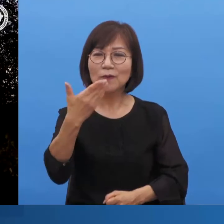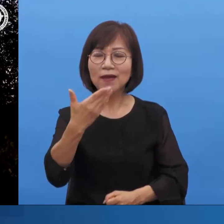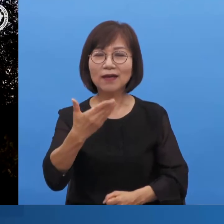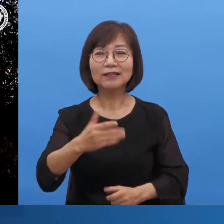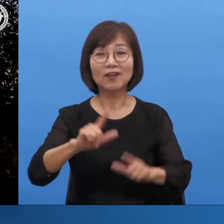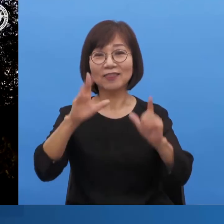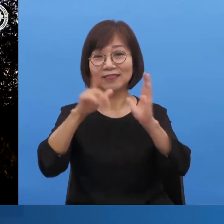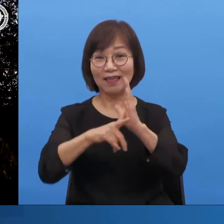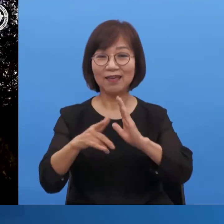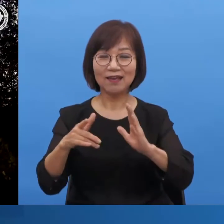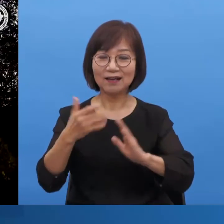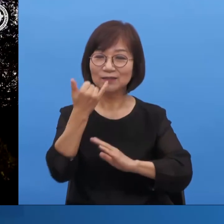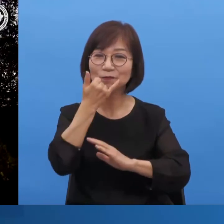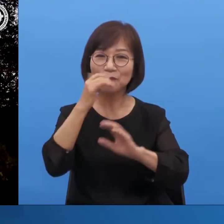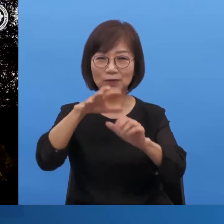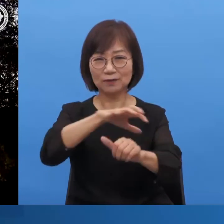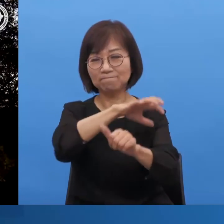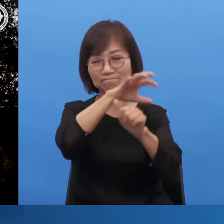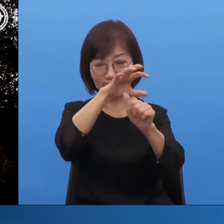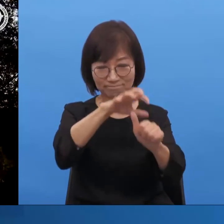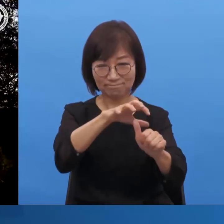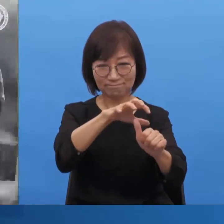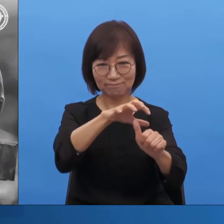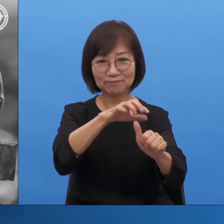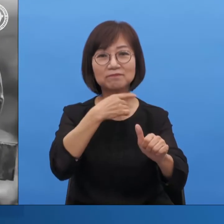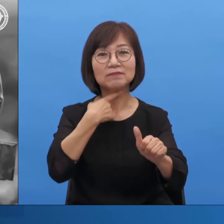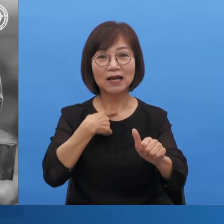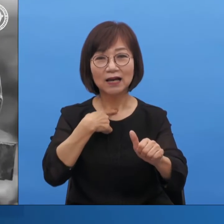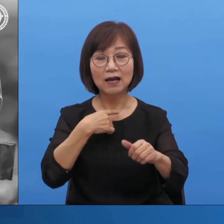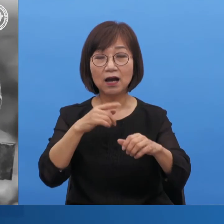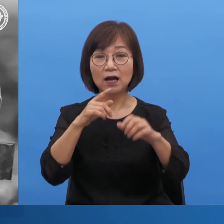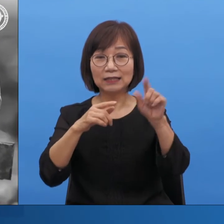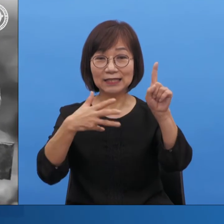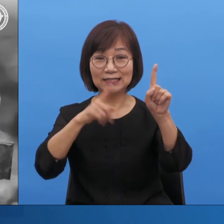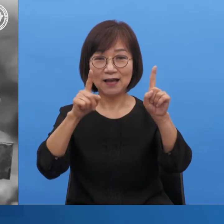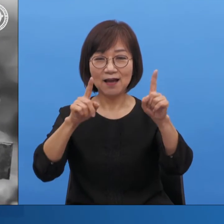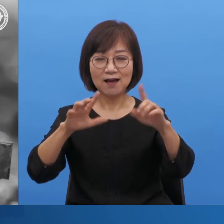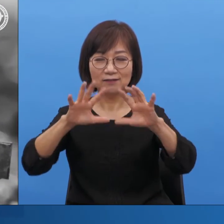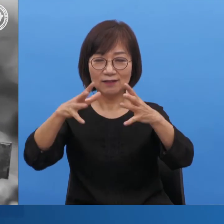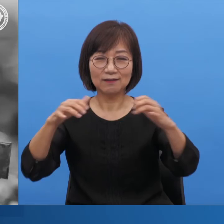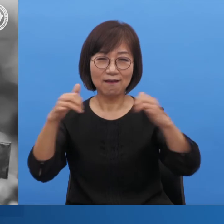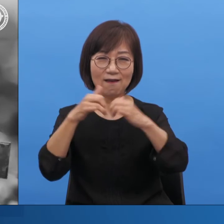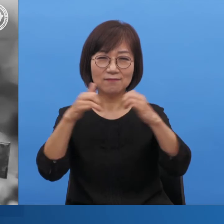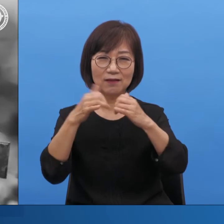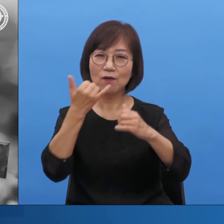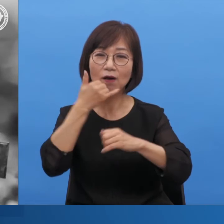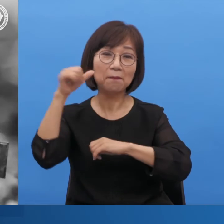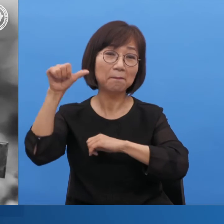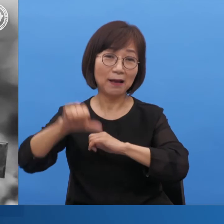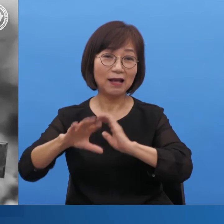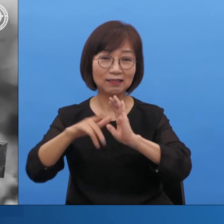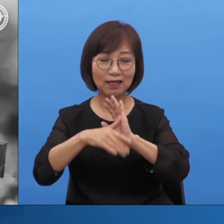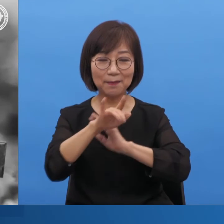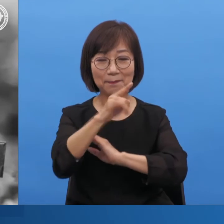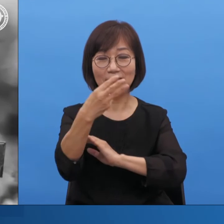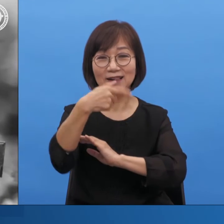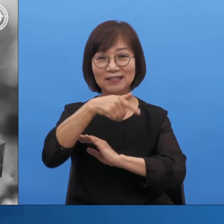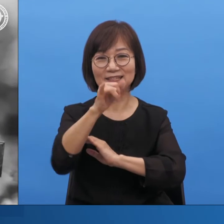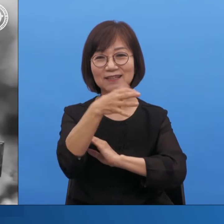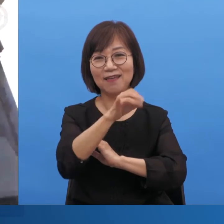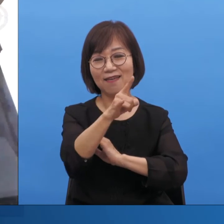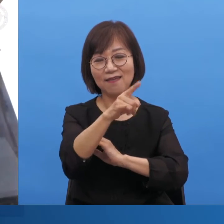초까지 독일 제국의 아프리카 식민지 가운데 한 곳이었으나 1차 세계대전이 독일의 패전으로 끝날 무렵 벨기에 식민지로